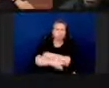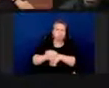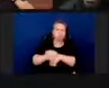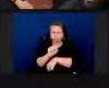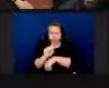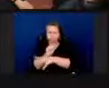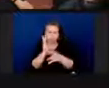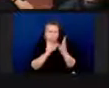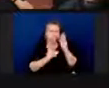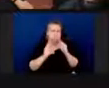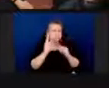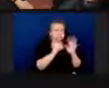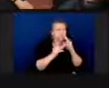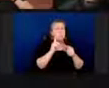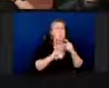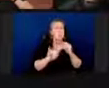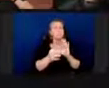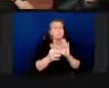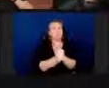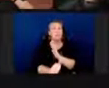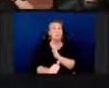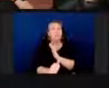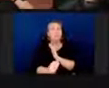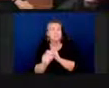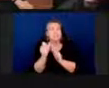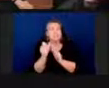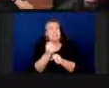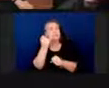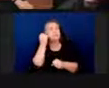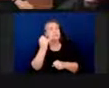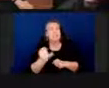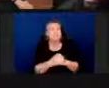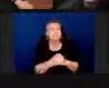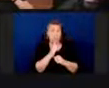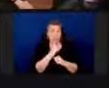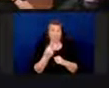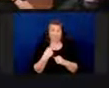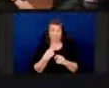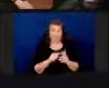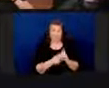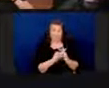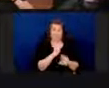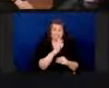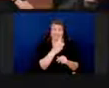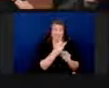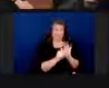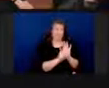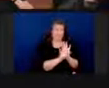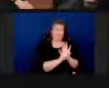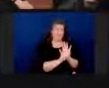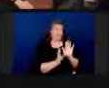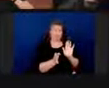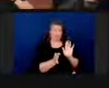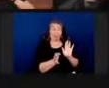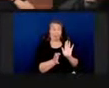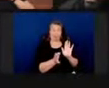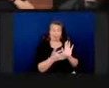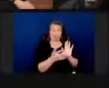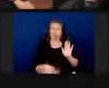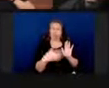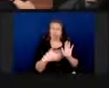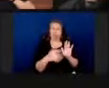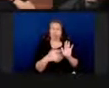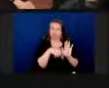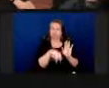ذلك. فهذه المهارات هي مهمة للغاية ونحن في العام الماضي قمنا بتدشين هذا